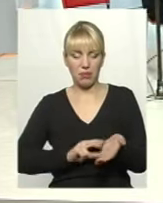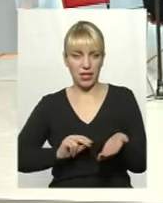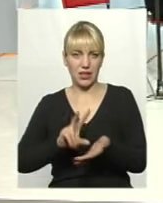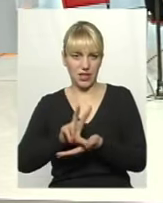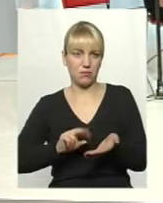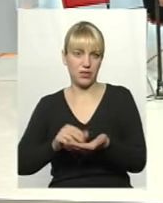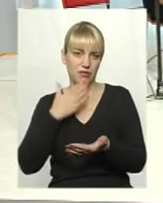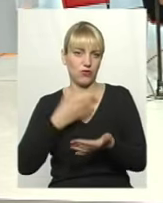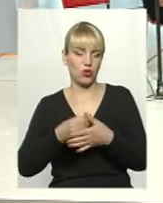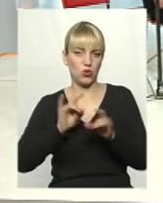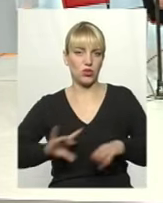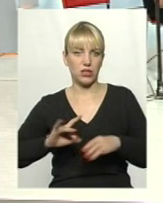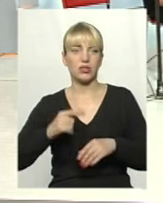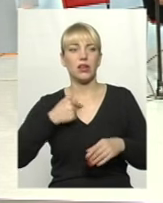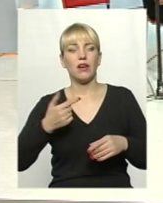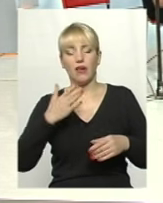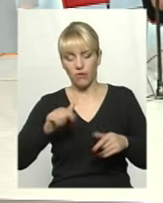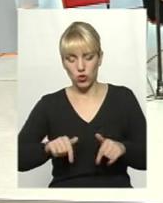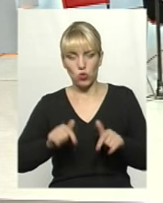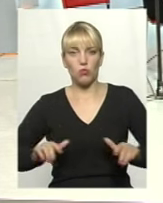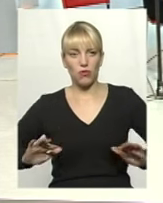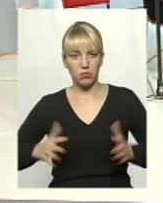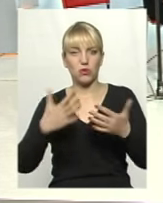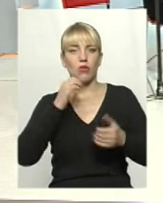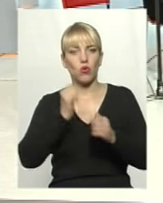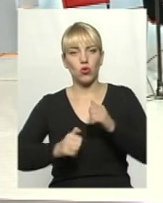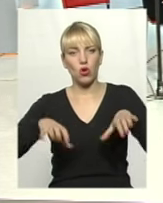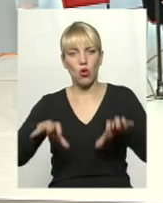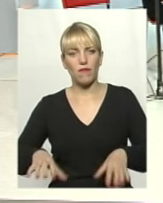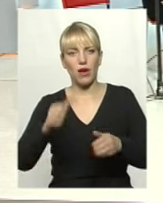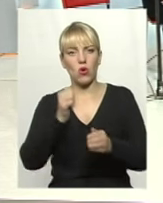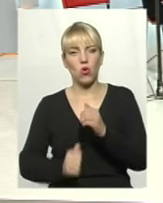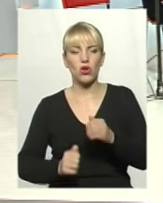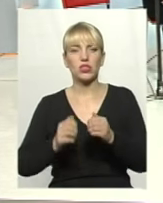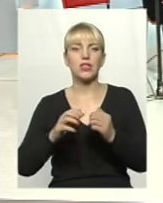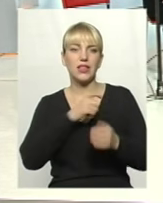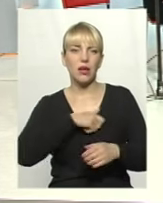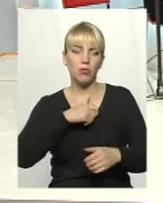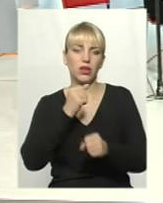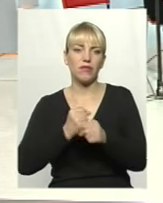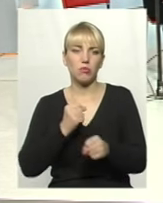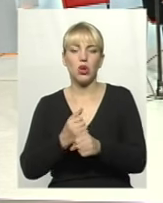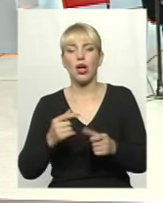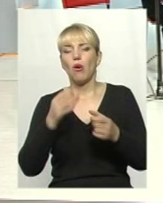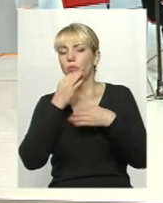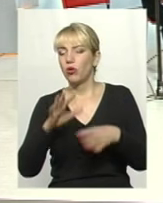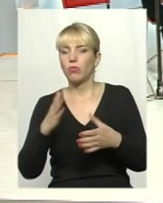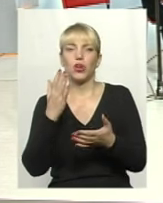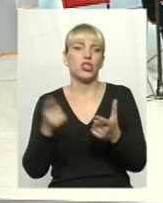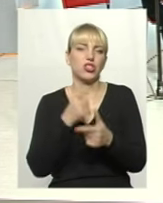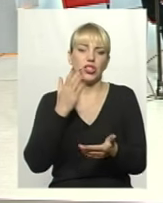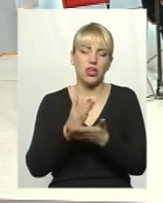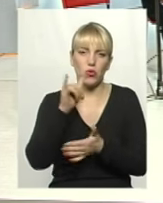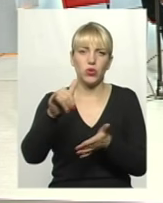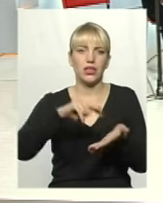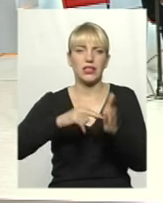Каже, в даному випадку кожний голова, кожні депутати відпрацьовували по-любому. Чи є в них стратегія, чи нема стратегії, вони